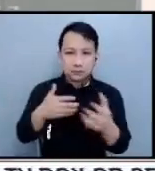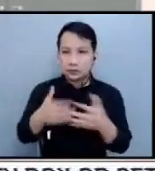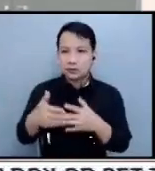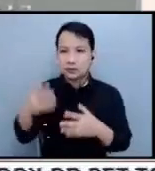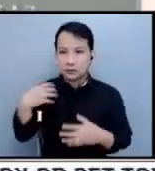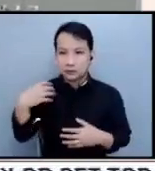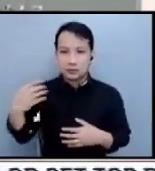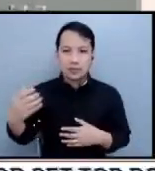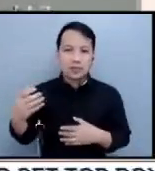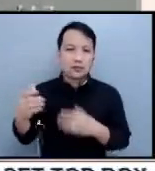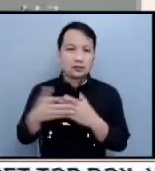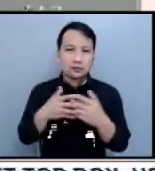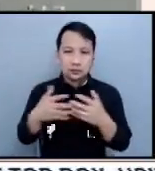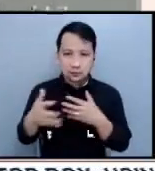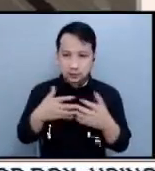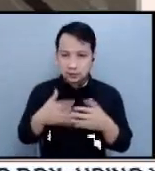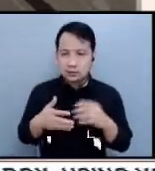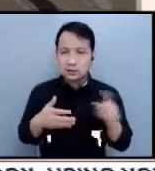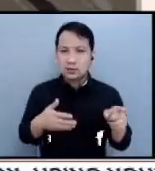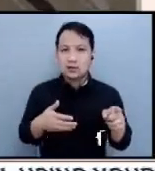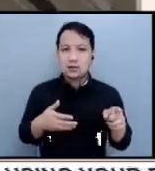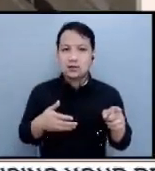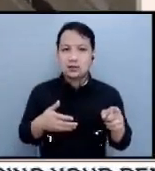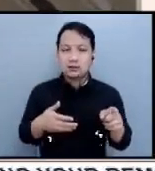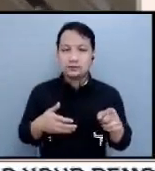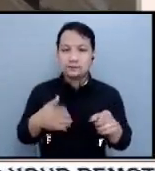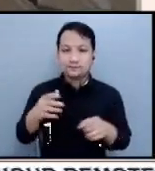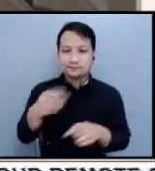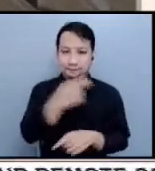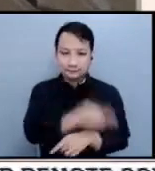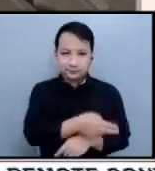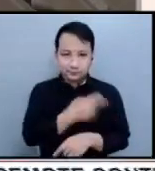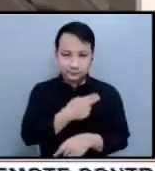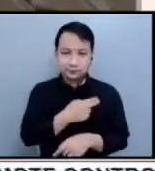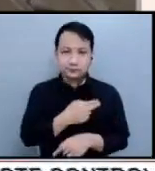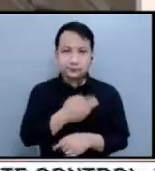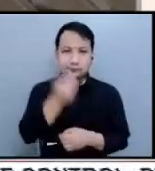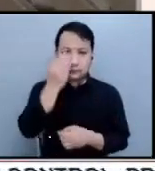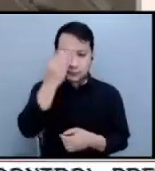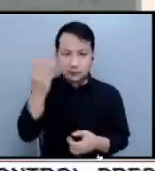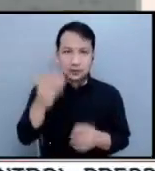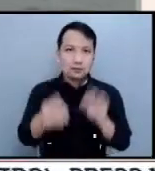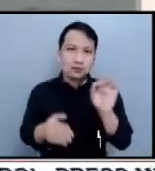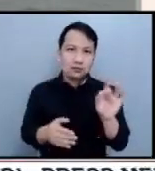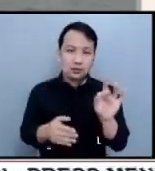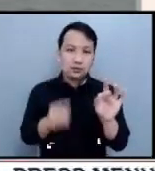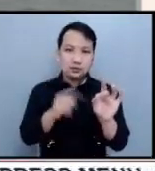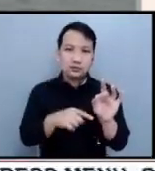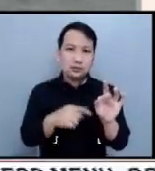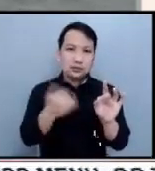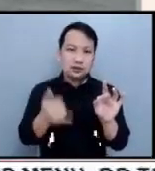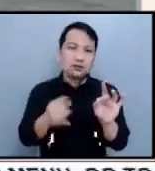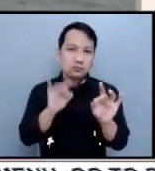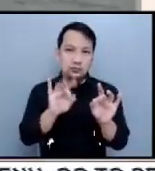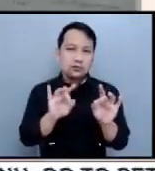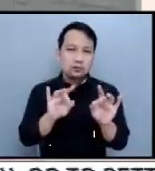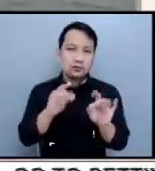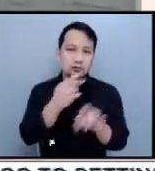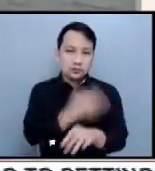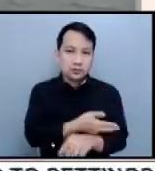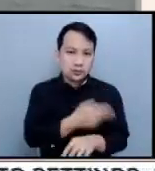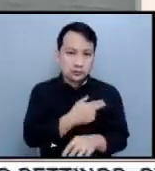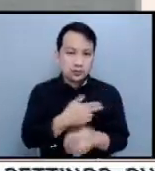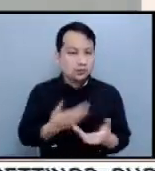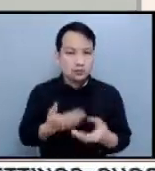or whether it's nasa ospital. At yun nga, sabi ko kanina, 8 ang nasa ospital ngayon. At wala naman dun pala yung nababalitaan